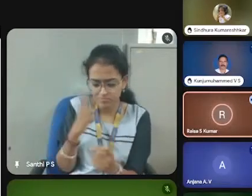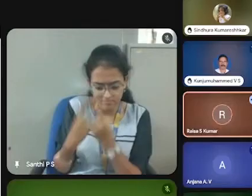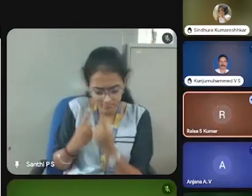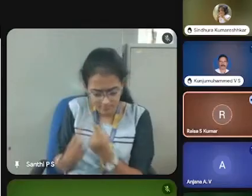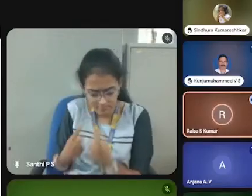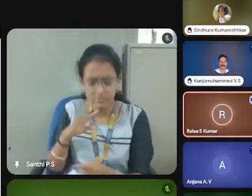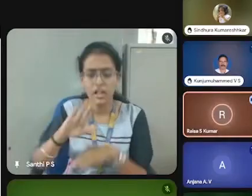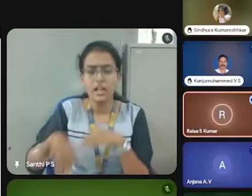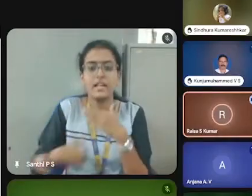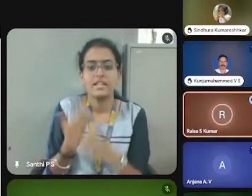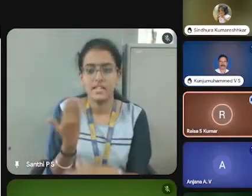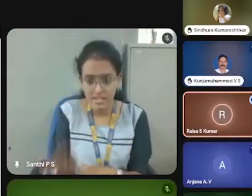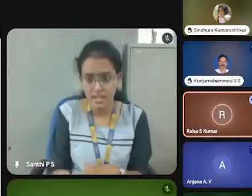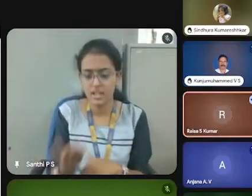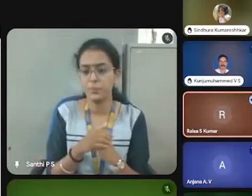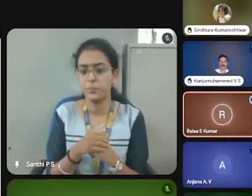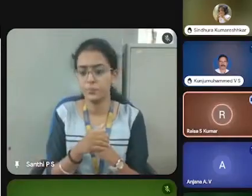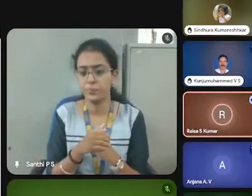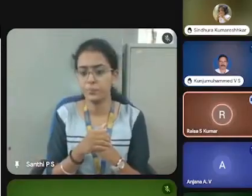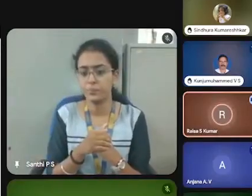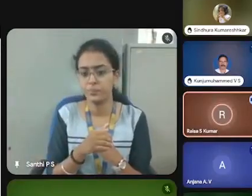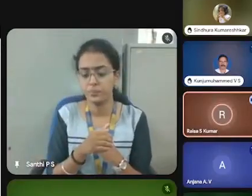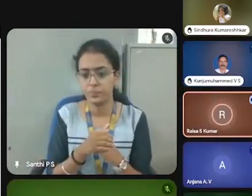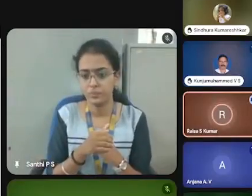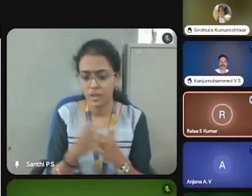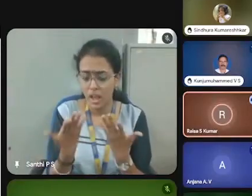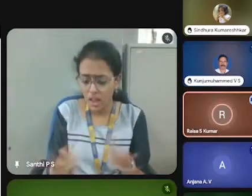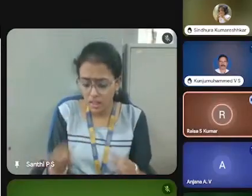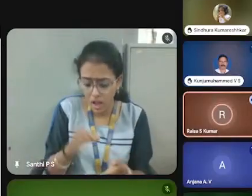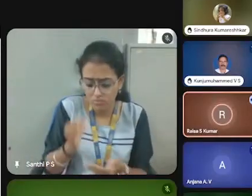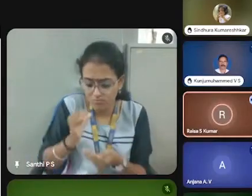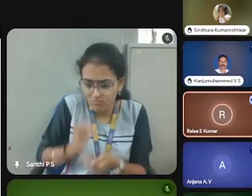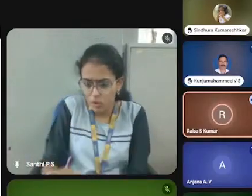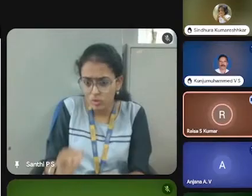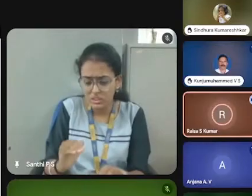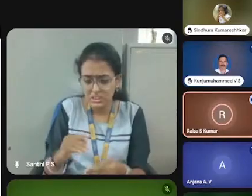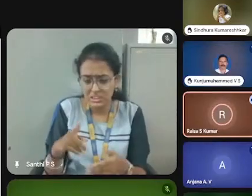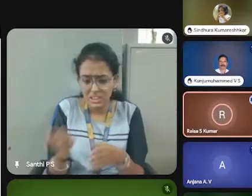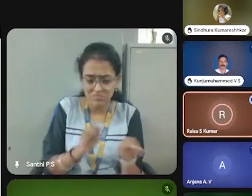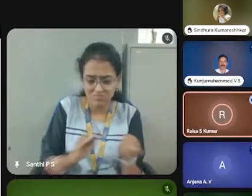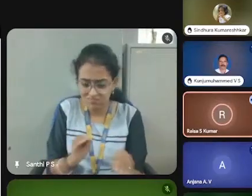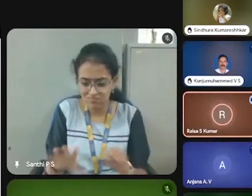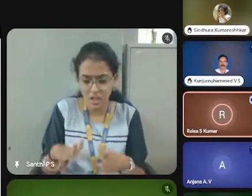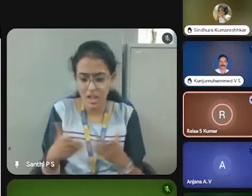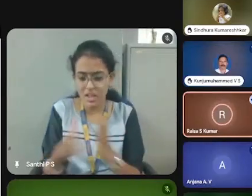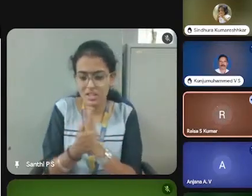നോക്കാം. അസസ്മെന്റ് എടുത്തിട്ട് ഇപ്പോ എന്താണ് അവന്റെ മോട്ടോർ സ്കിൽസ് എങ്ങനെയുണ്ട്, അവന്